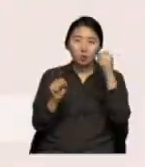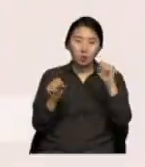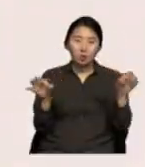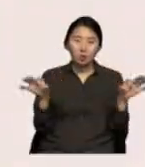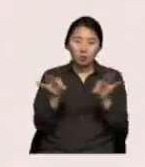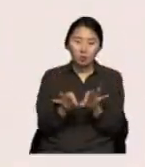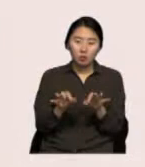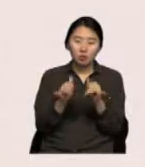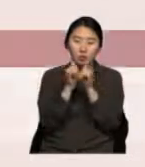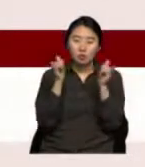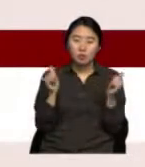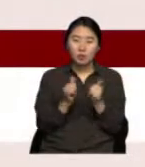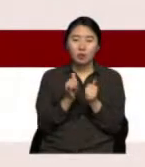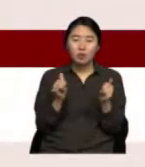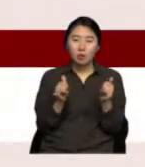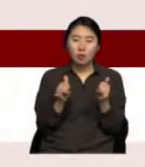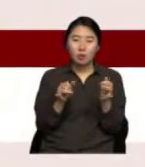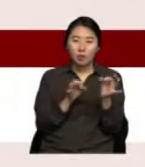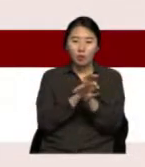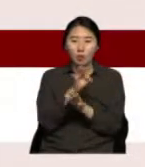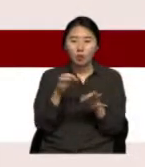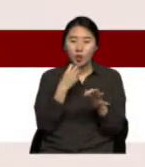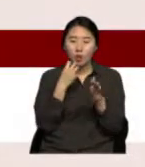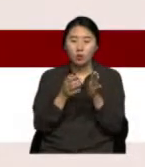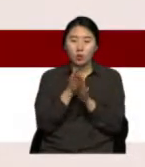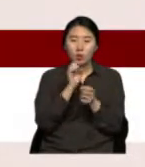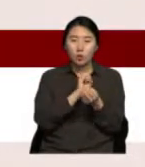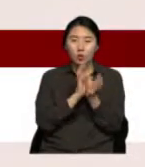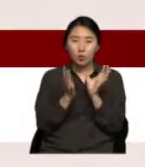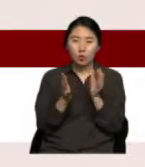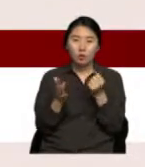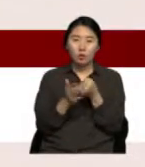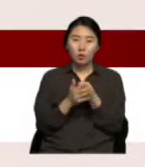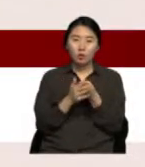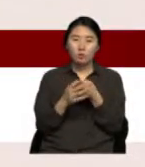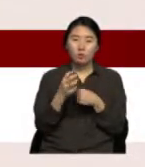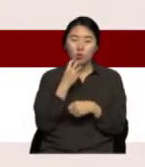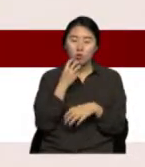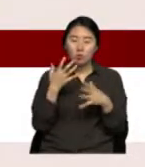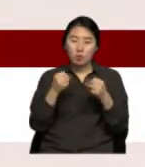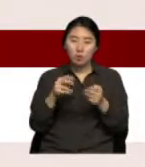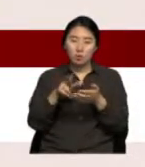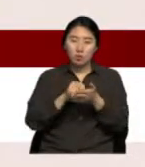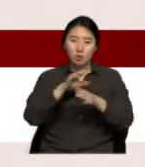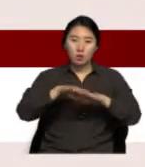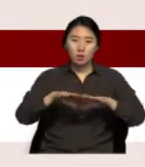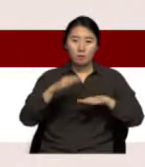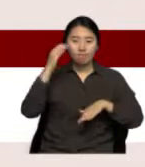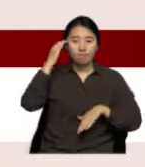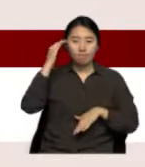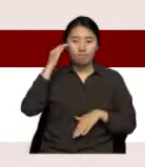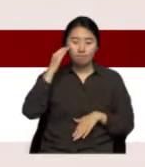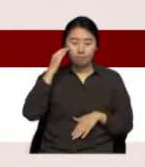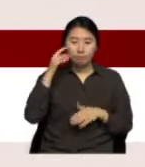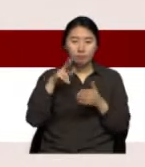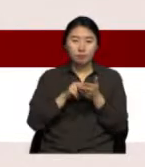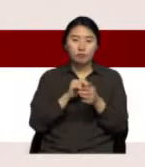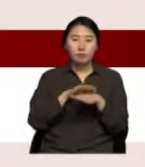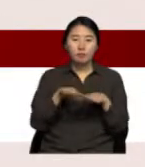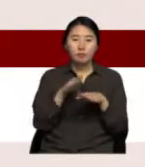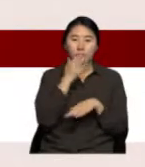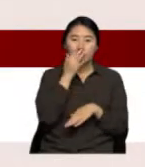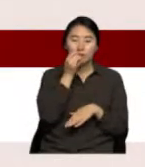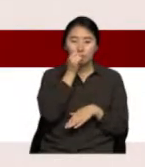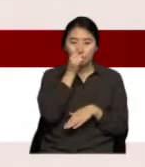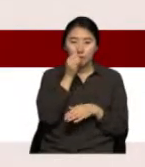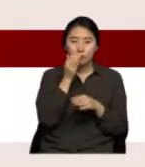저는 사회적 경제 서울시가 이제 꽃을 피우고 그래서 서울의 많은 문제를 해결하고 또 대한민국 문제를 해결할 수 있는